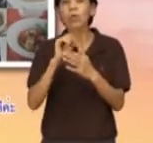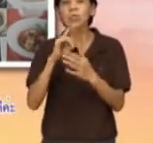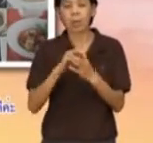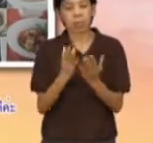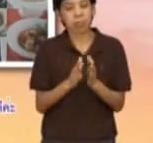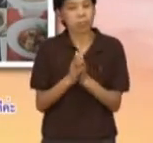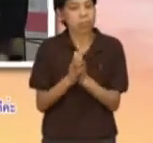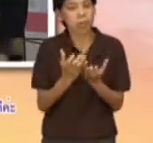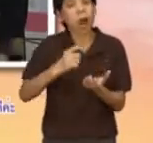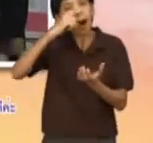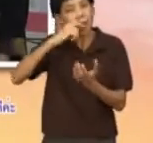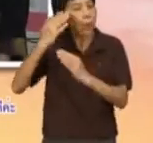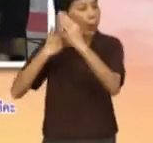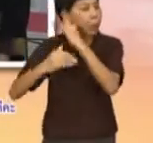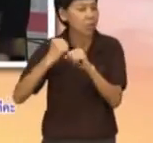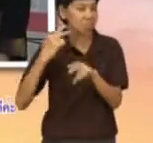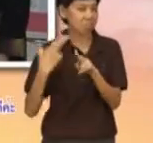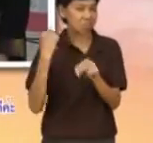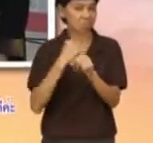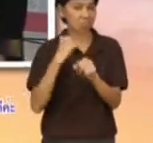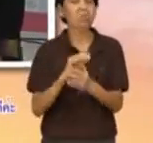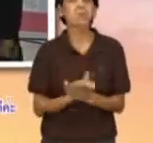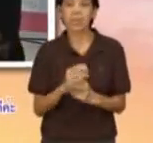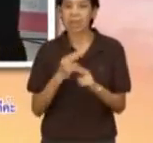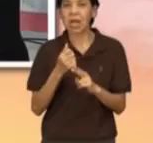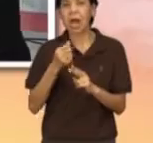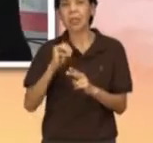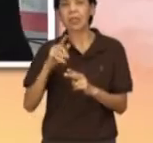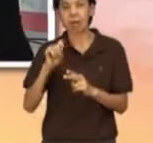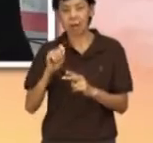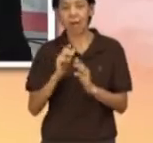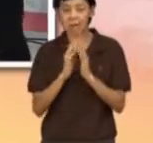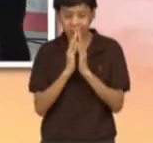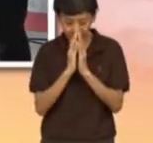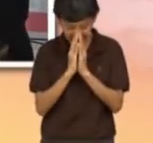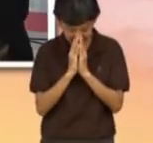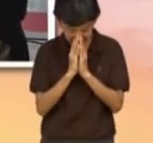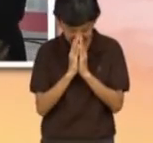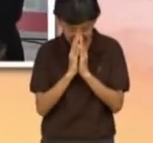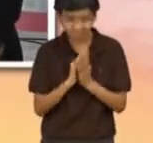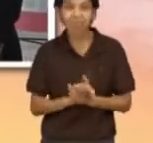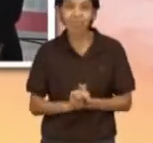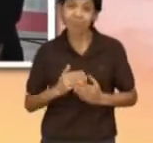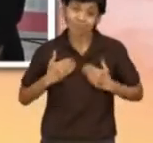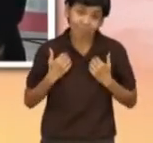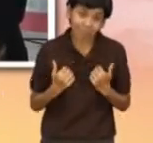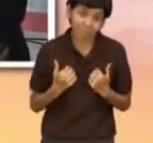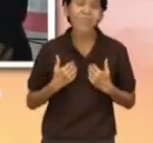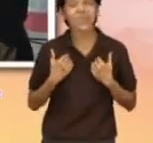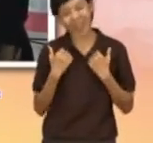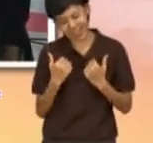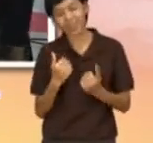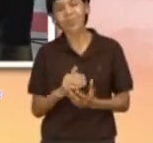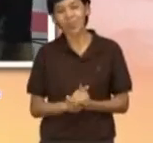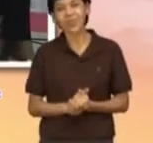ม่อมหลวงพวงธินกรนะคะอาจารย์อมินตราสุกรวรรณค่ะสวัสดีค่ะ สว ั สดีค่ะ พบกันอีกครั้งแล้วนะคะอาจารย์สบายดีนะคะ สบายดีค่ะ ค่